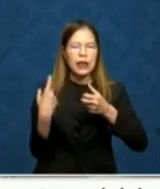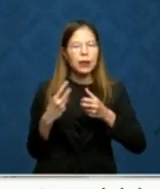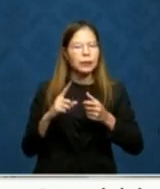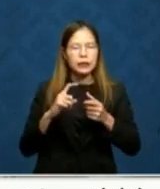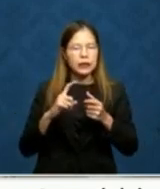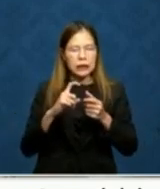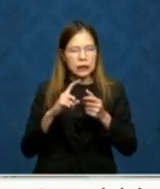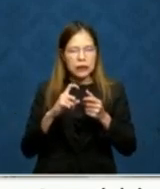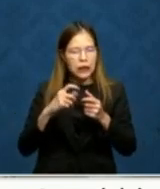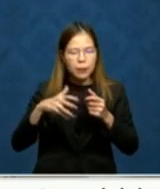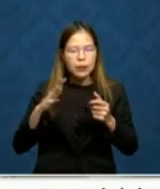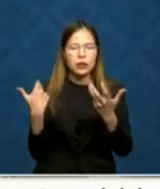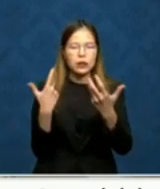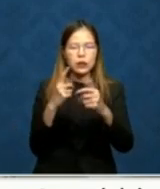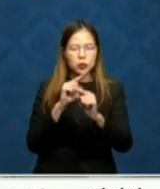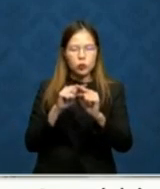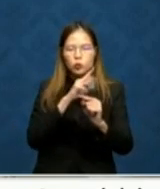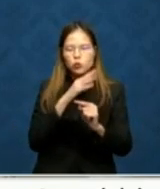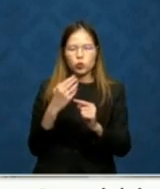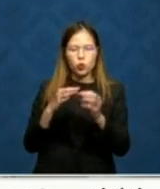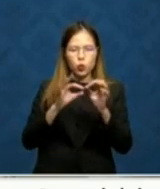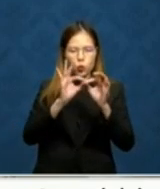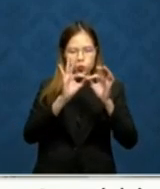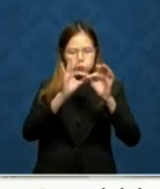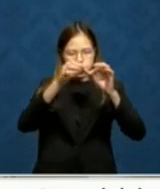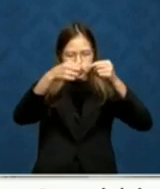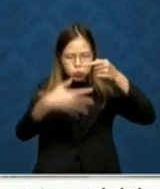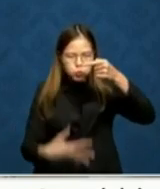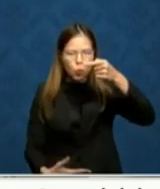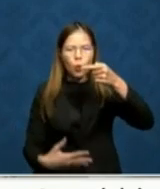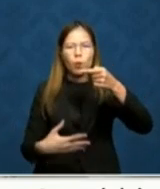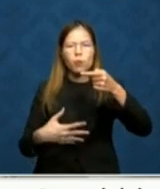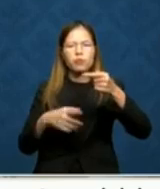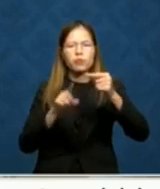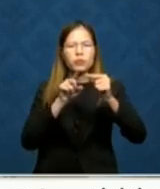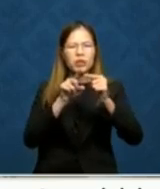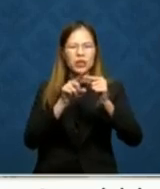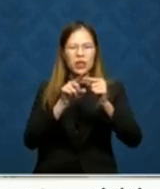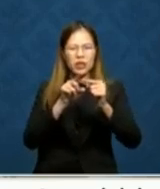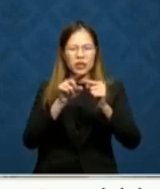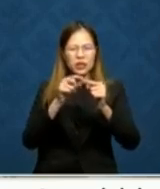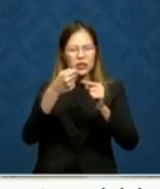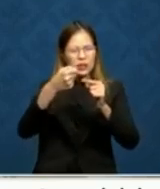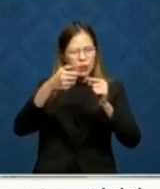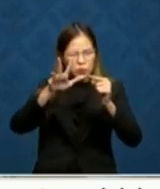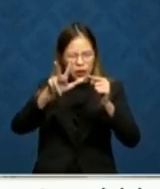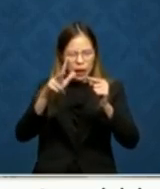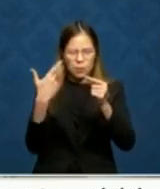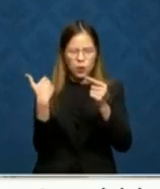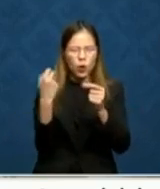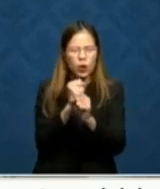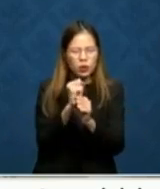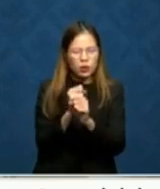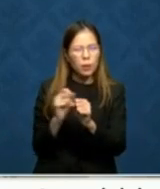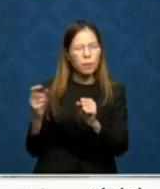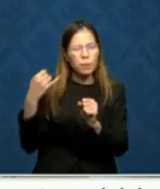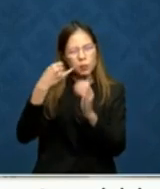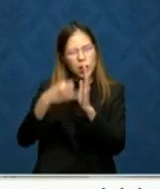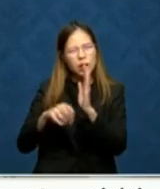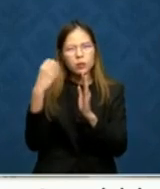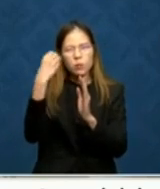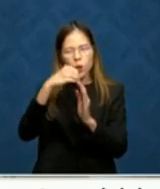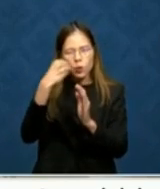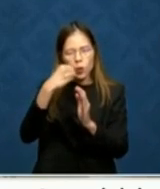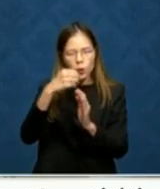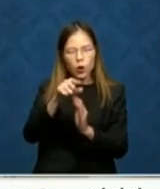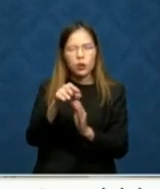ดเมื่อสักครู่เนี่ยเป็นเพียง1ใน13มาตรการของการป้องกันการกระทำผิดซ้ำซึ่งจริงๆเนี่ยร่างตัวนี้เนี่ย